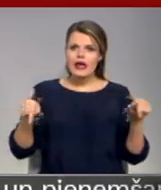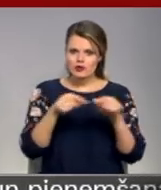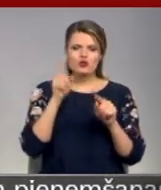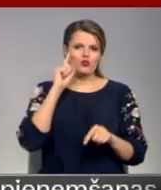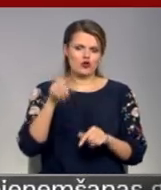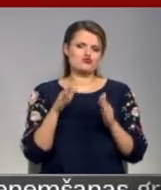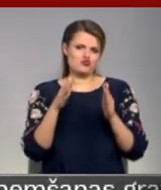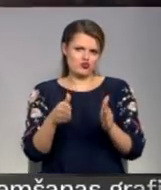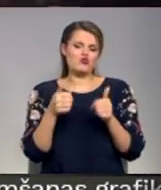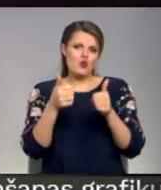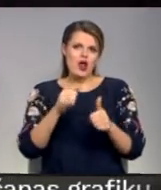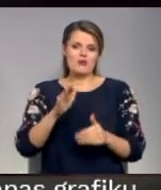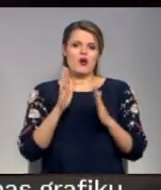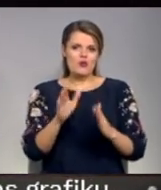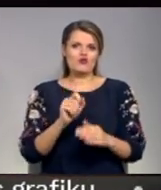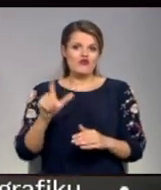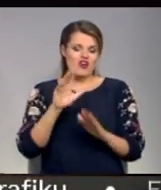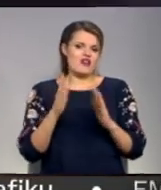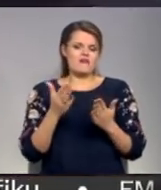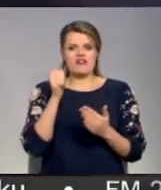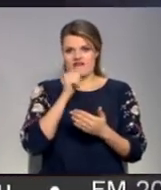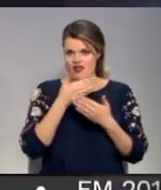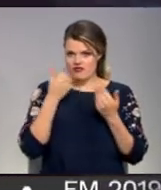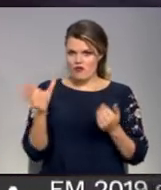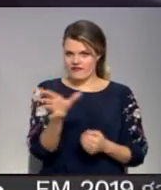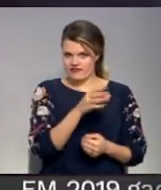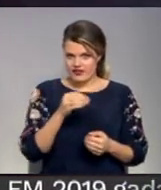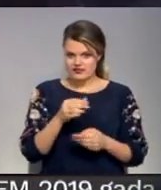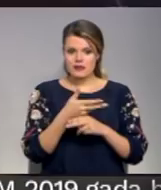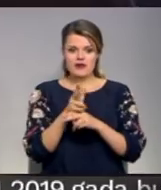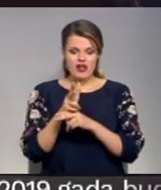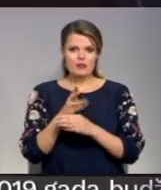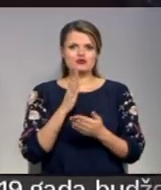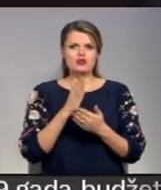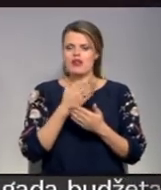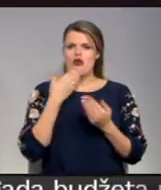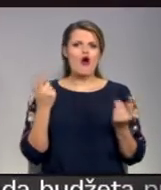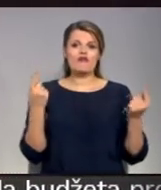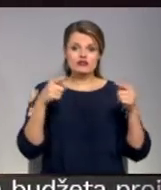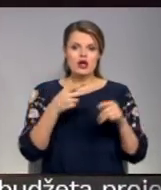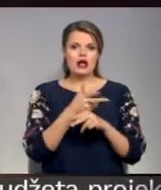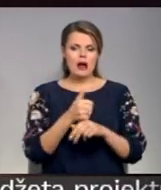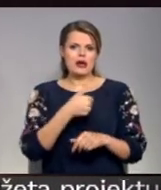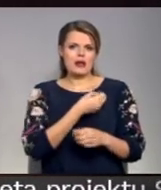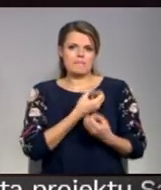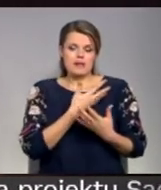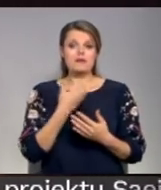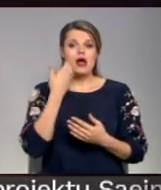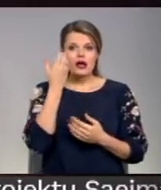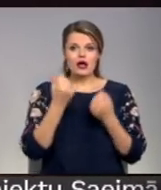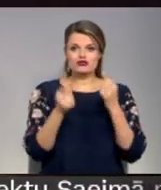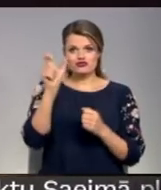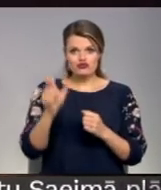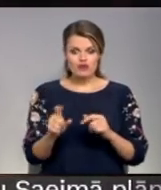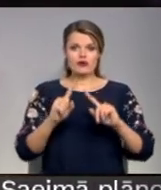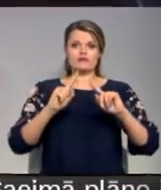protams, būtu labi, ja būtu katram. Jāpiebilst, ka ar ķermeņa videokamerām filmēšana gan nenotiek pastāvīgi. Kamera tiek ieslēgta vien brīdī, kad